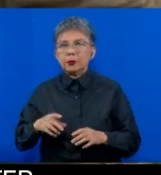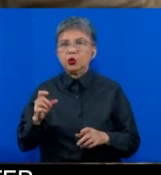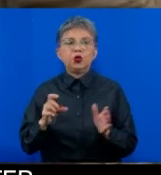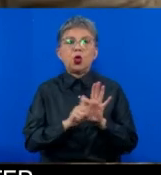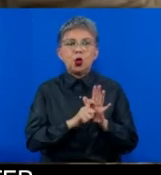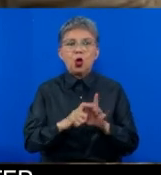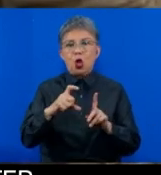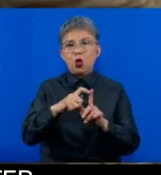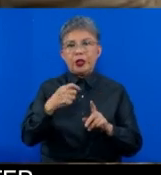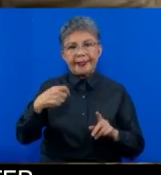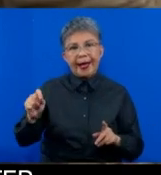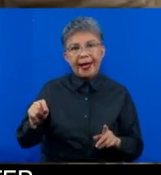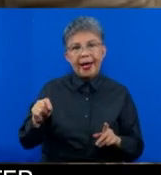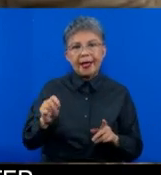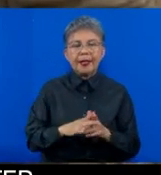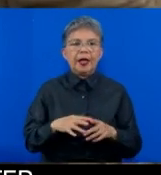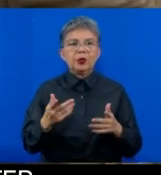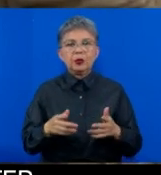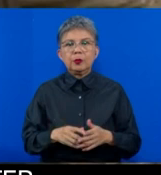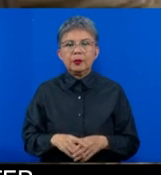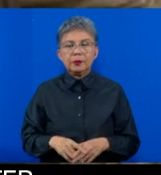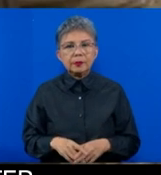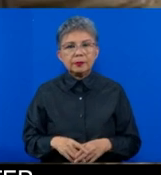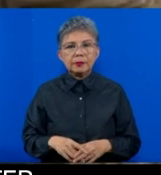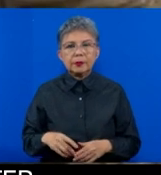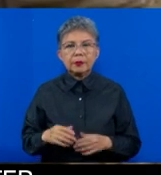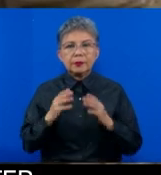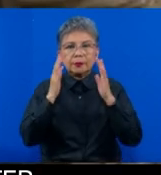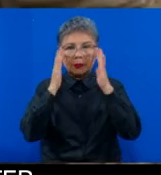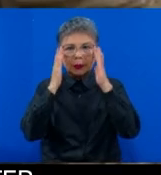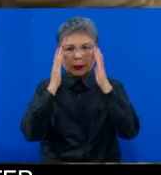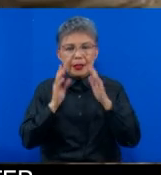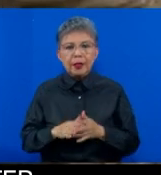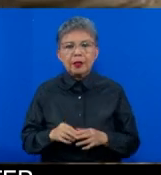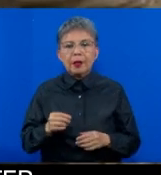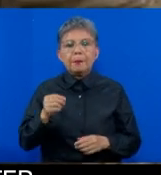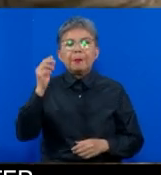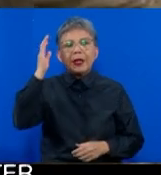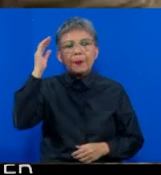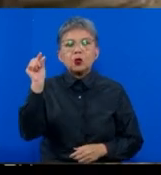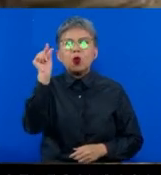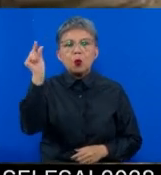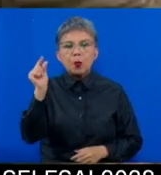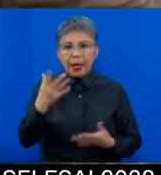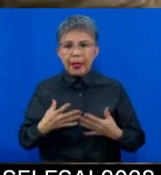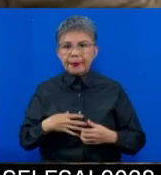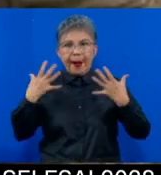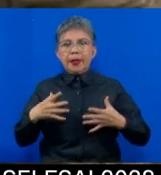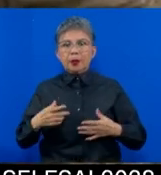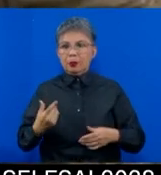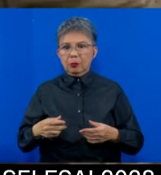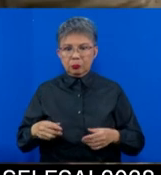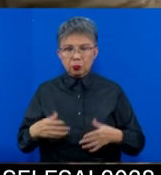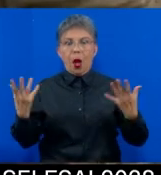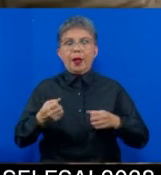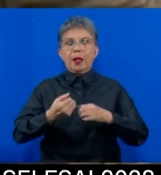menilai proses pemberian bebas bersyarat tadi lebih berdimensi publik gitu. Tapi ini kan tiba-tiba keluar. Nah, ini kan